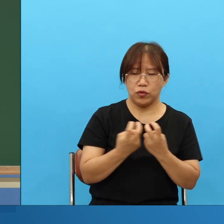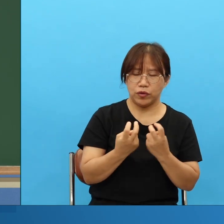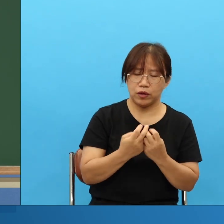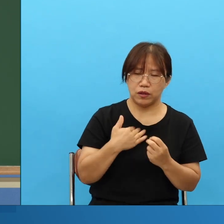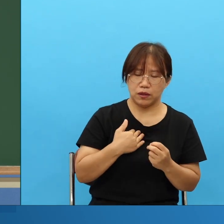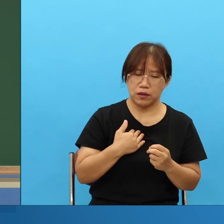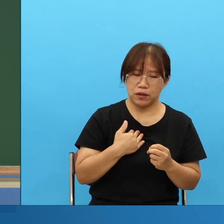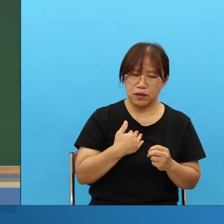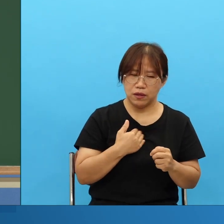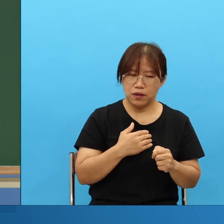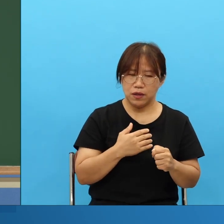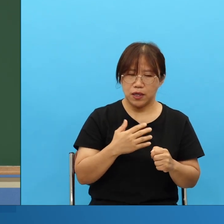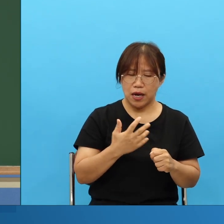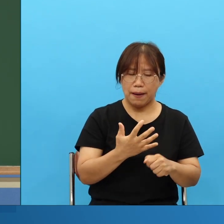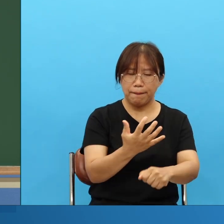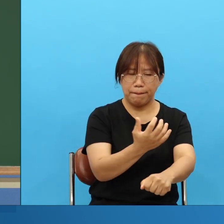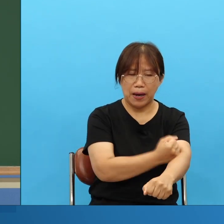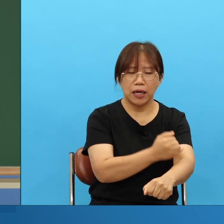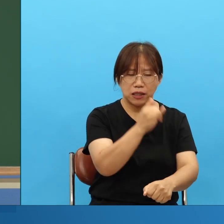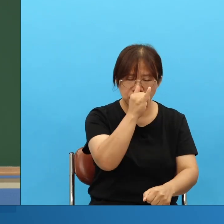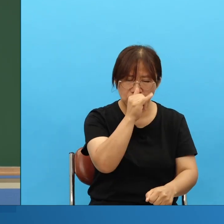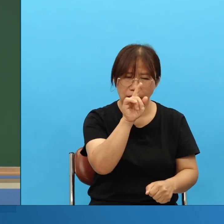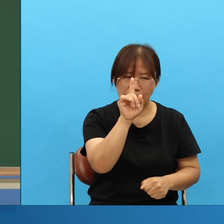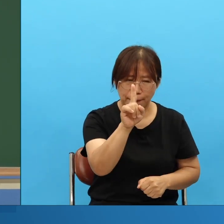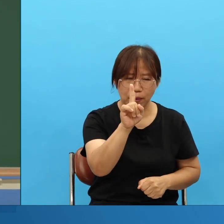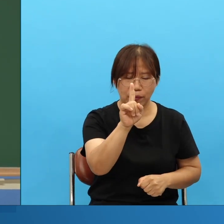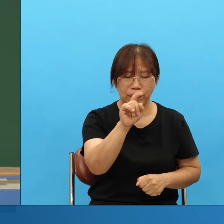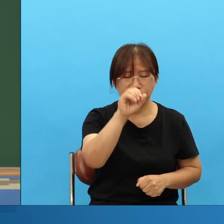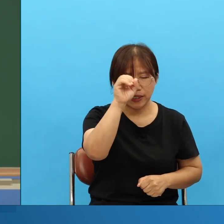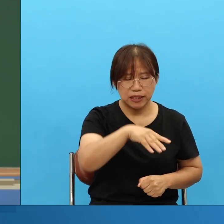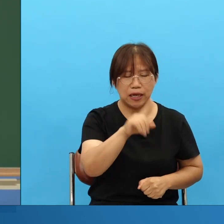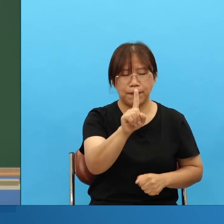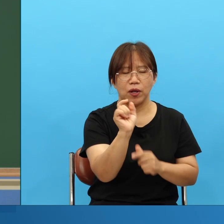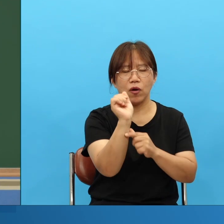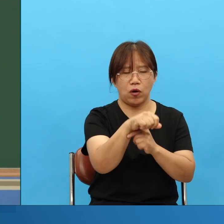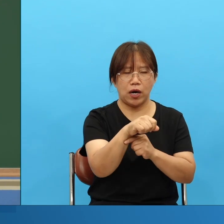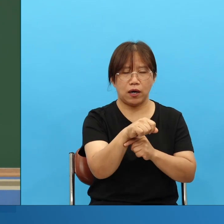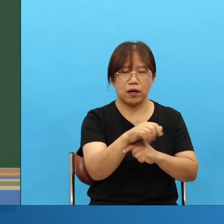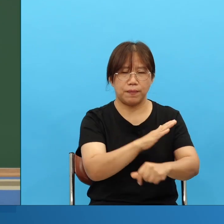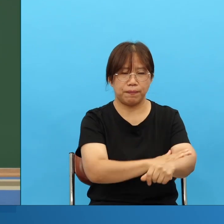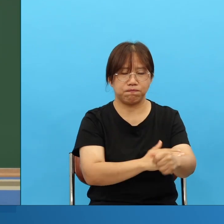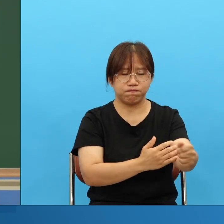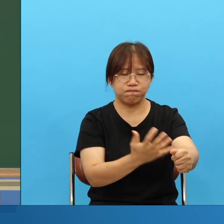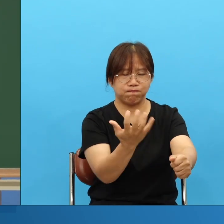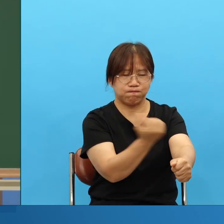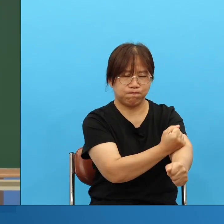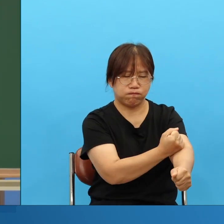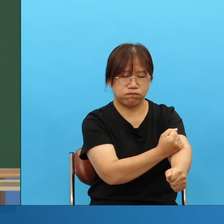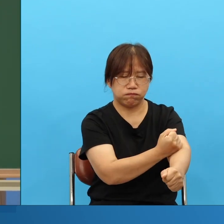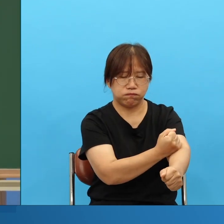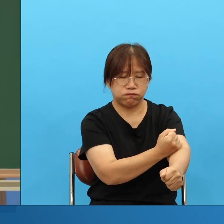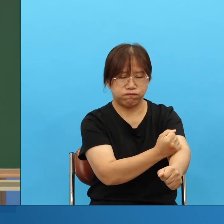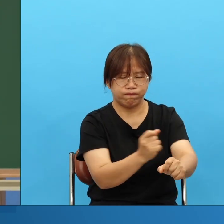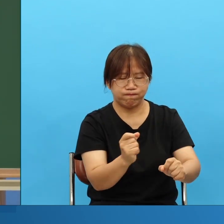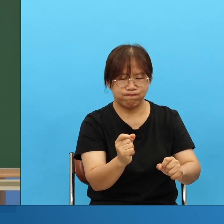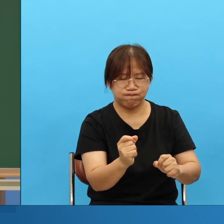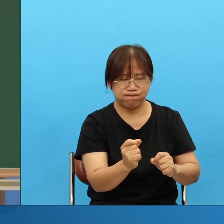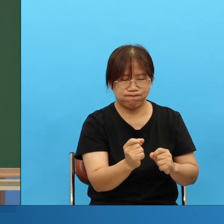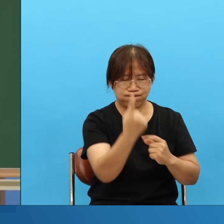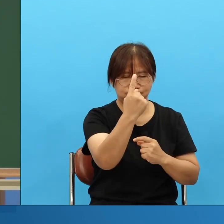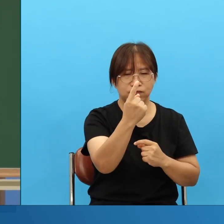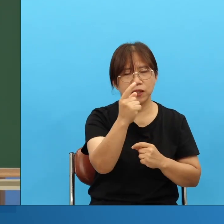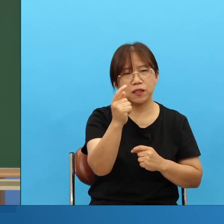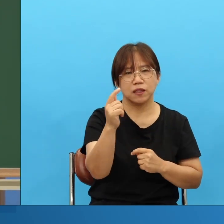아닌데, 이거 뭐 한 번 정도에 하고 팔을 내밀었는데 한 번에 바로 중독으로 전과 3범이 되어서